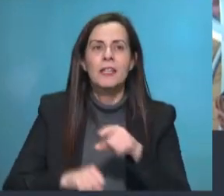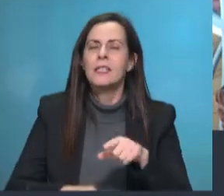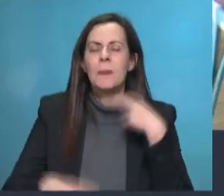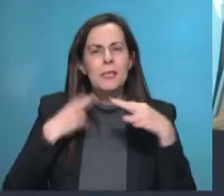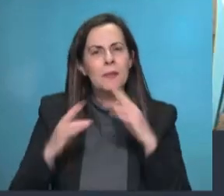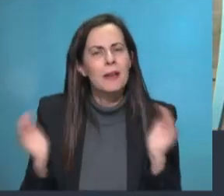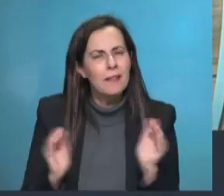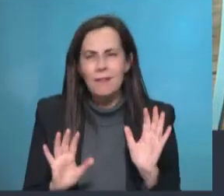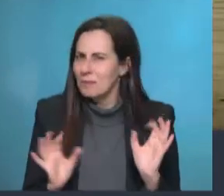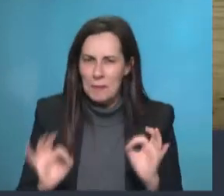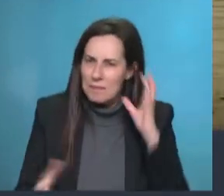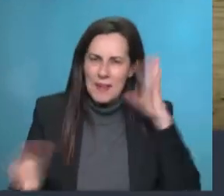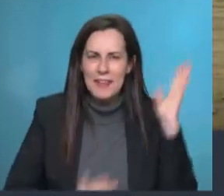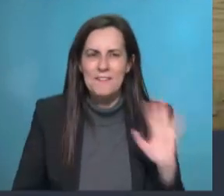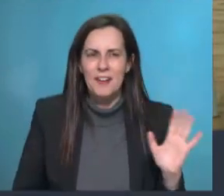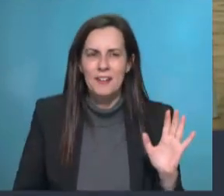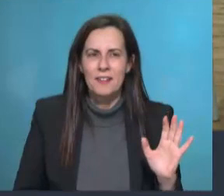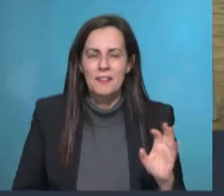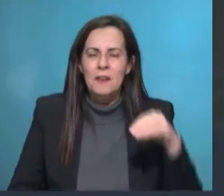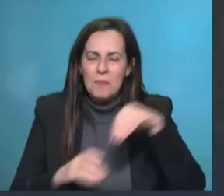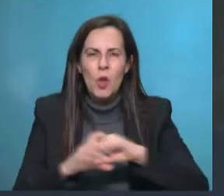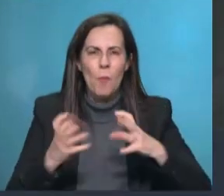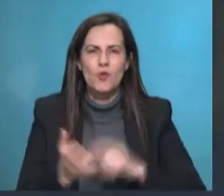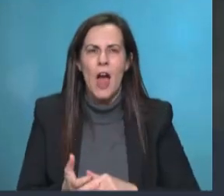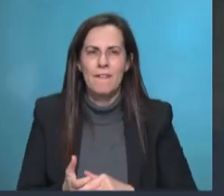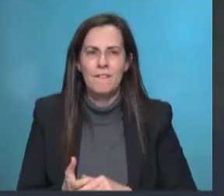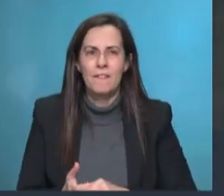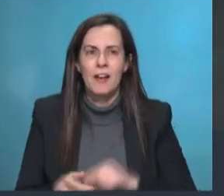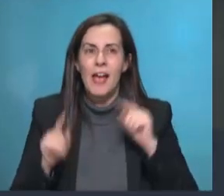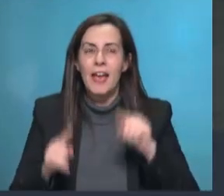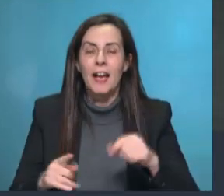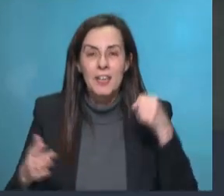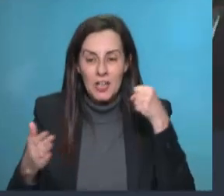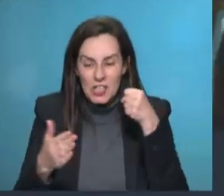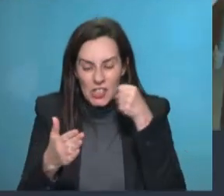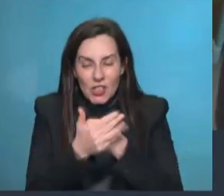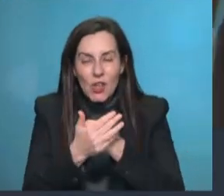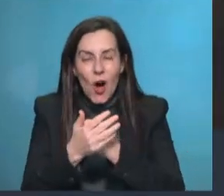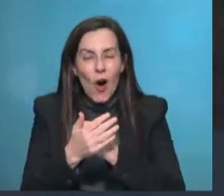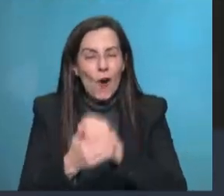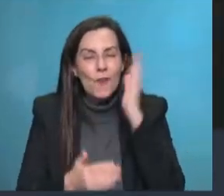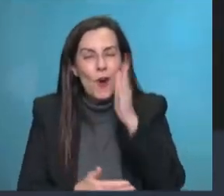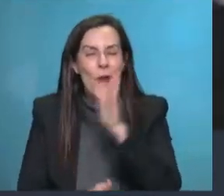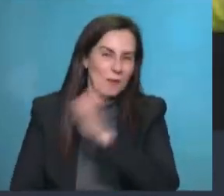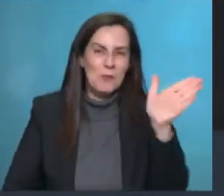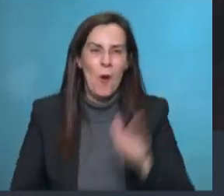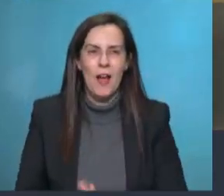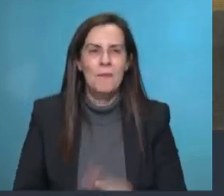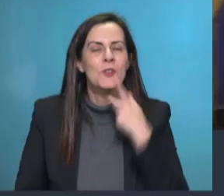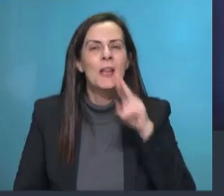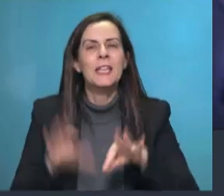מסעדה קטנה ומטריפה בלב מושב ד כן חברה הגעתם לסוף העולם שמאלה מה יש לך להגיד על